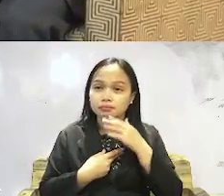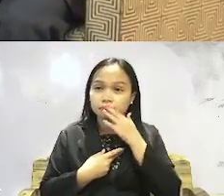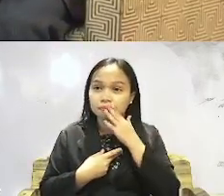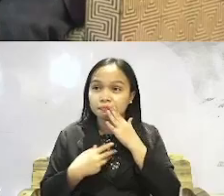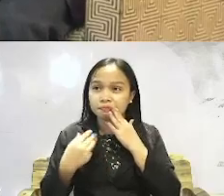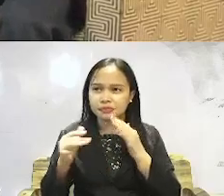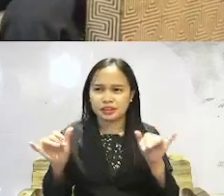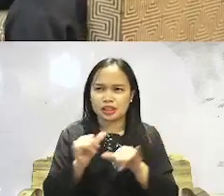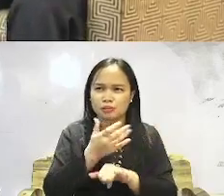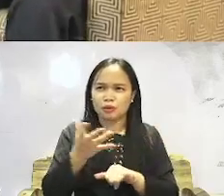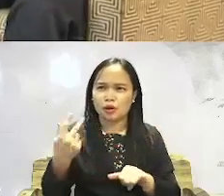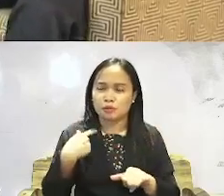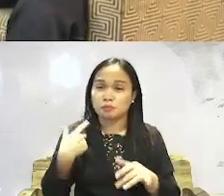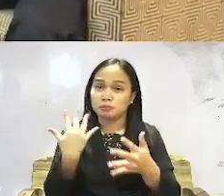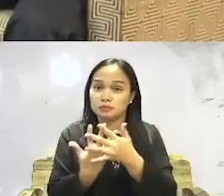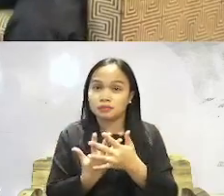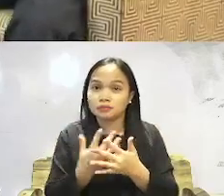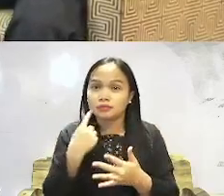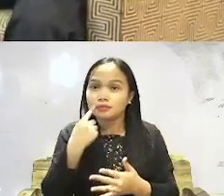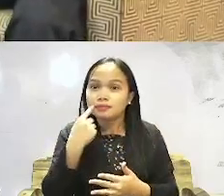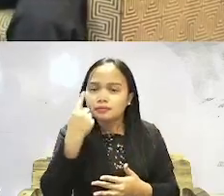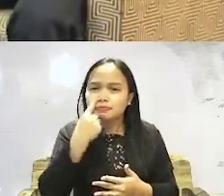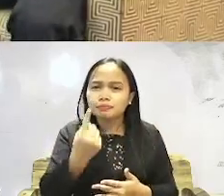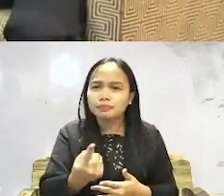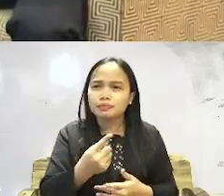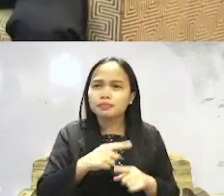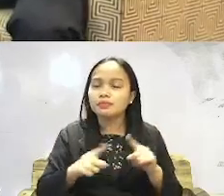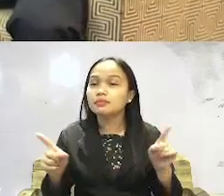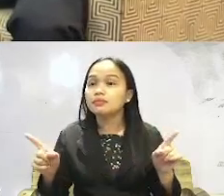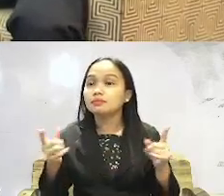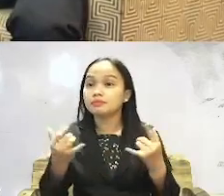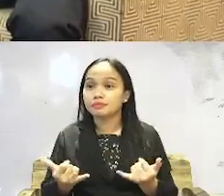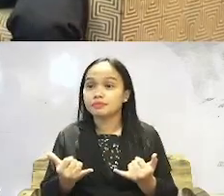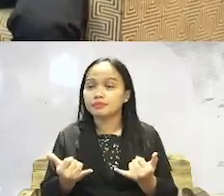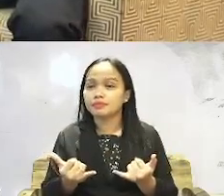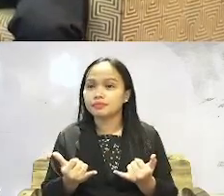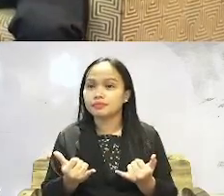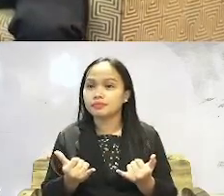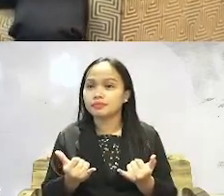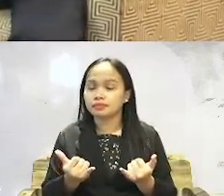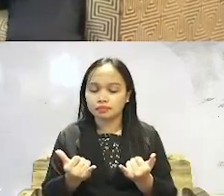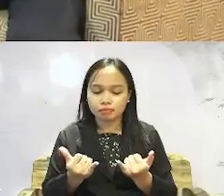Yes. Meron na akong subject for iwahig.